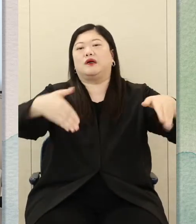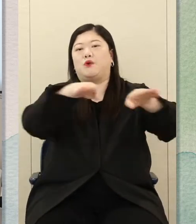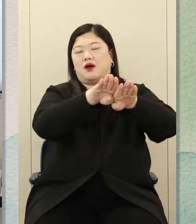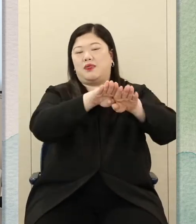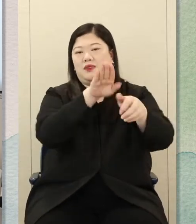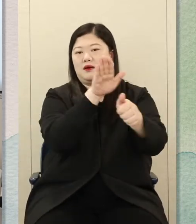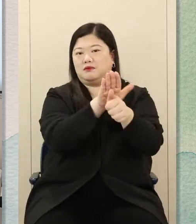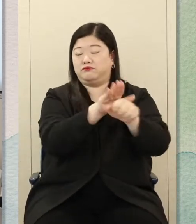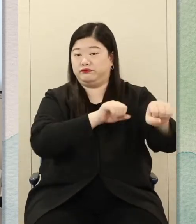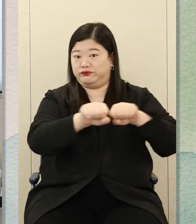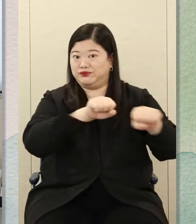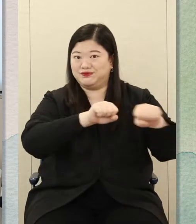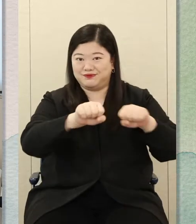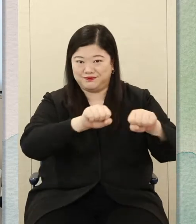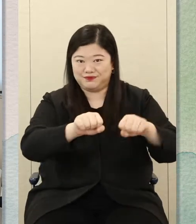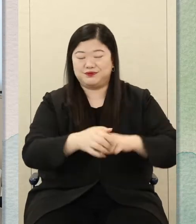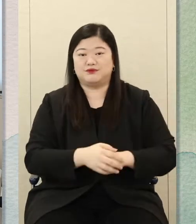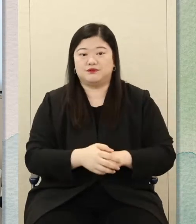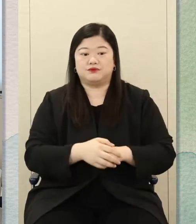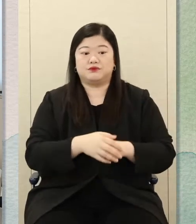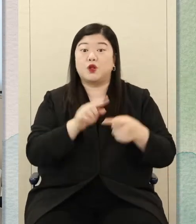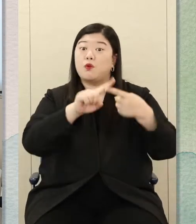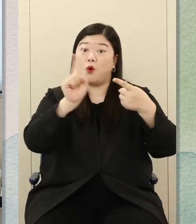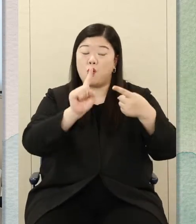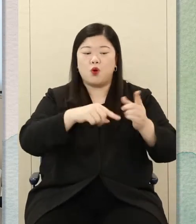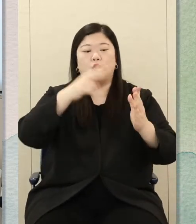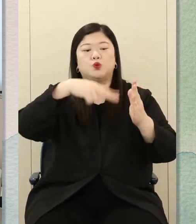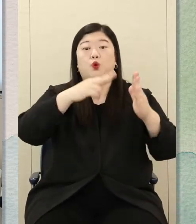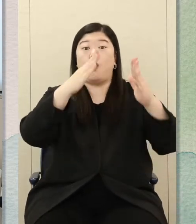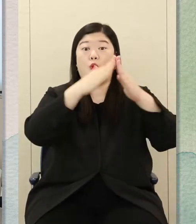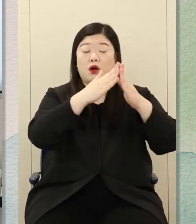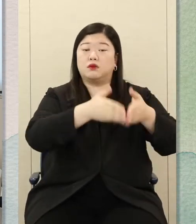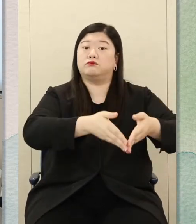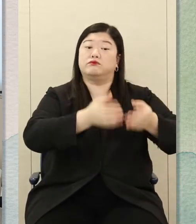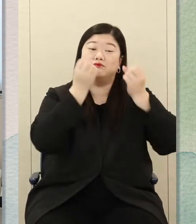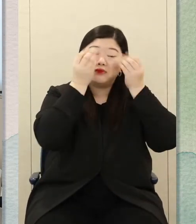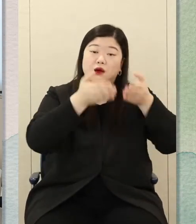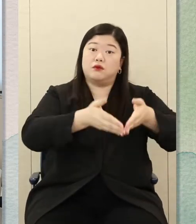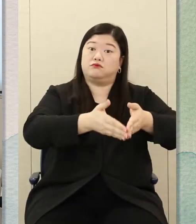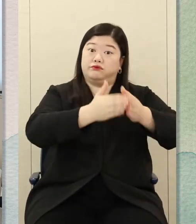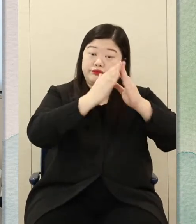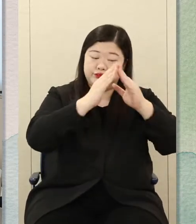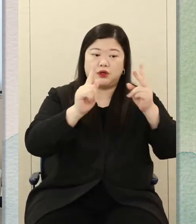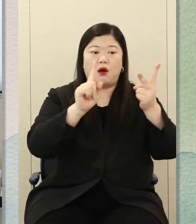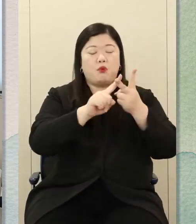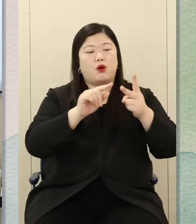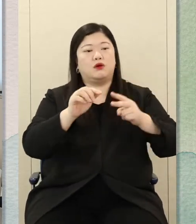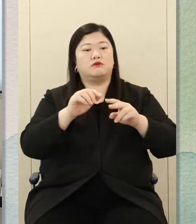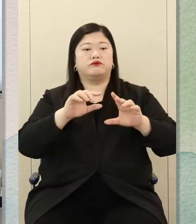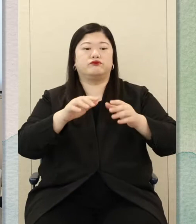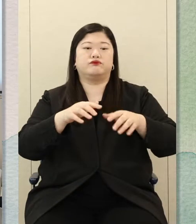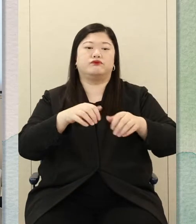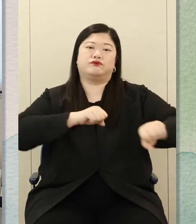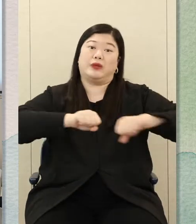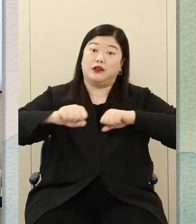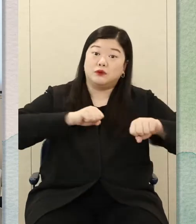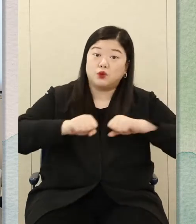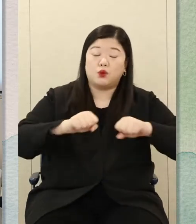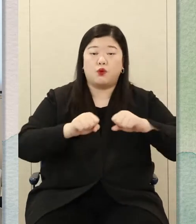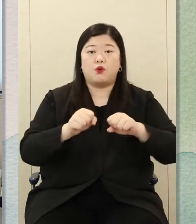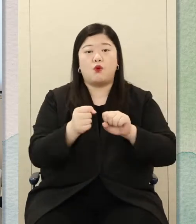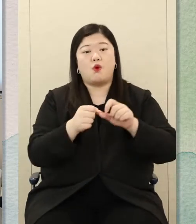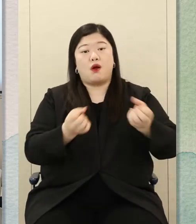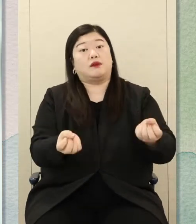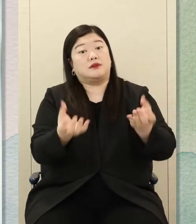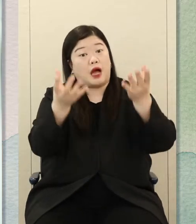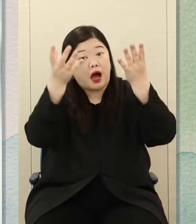이상적입니다. 예, 이상적인데 도서관을 막 늘린다든가 독서 운동을 많이 한다든가 캠페인을 한다든가 뭐 이런 식의 이제 여러 가지 것들을 해볼